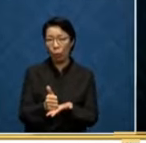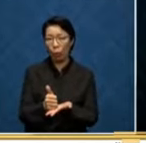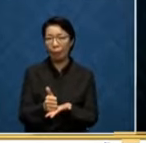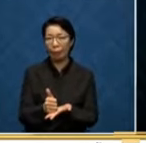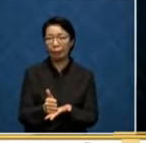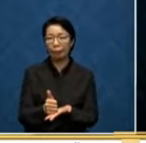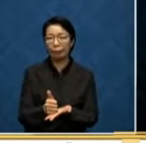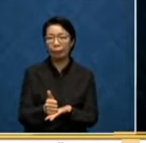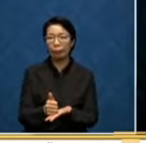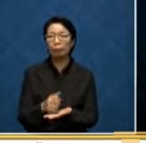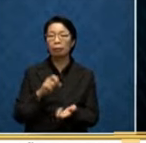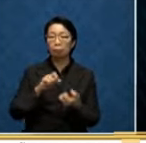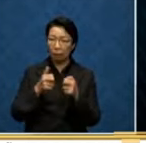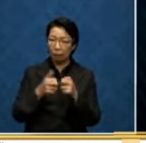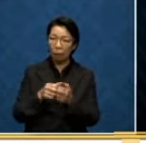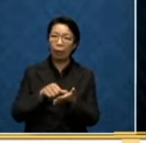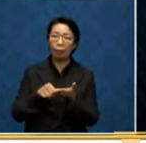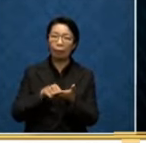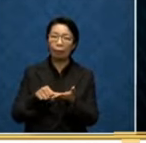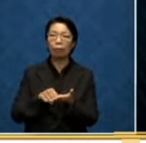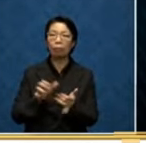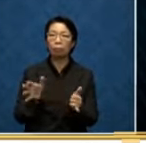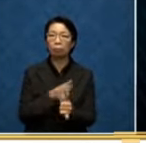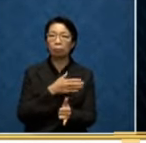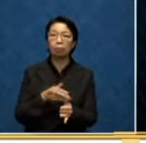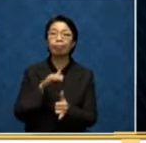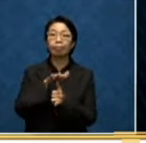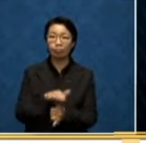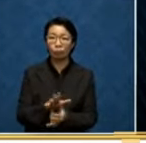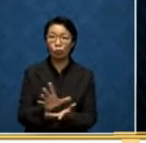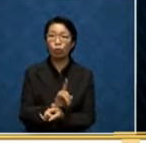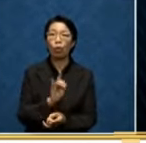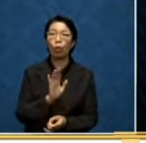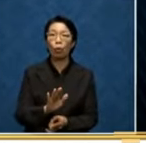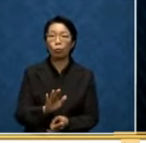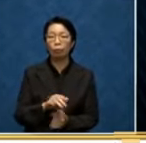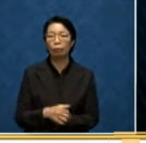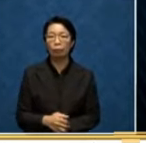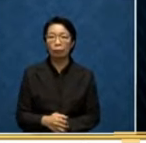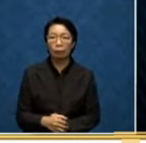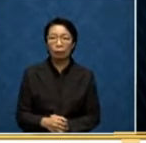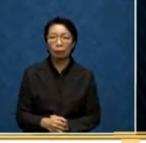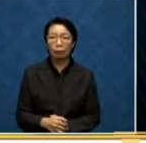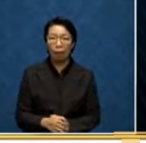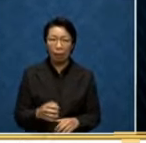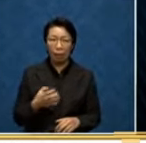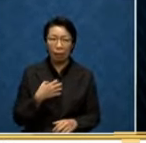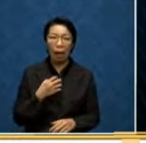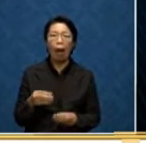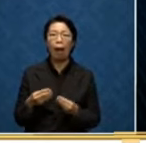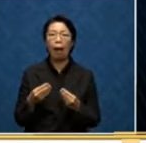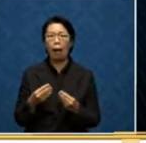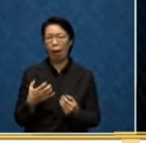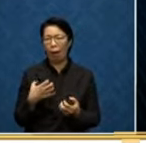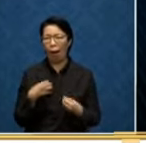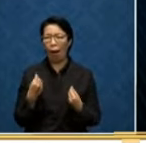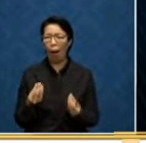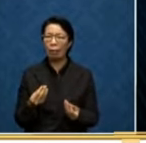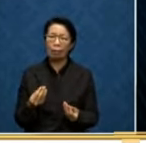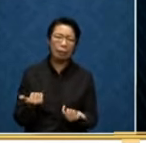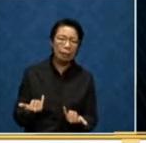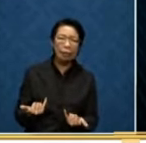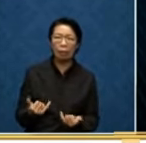ยแก้ไขปัญหาความรุนแรงในสังคมในสิ่งที่อยู่มุมมืดที่ไม่สามารถที่จะเข้